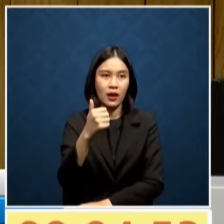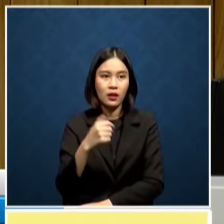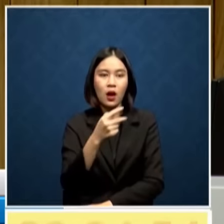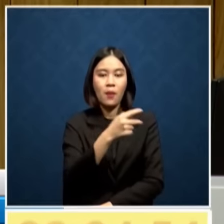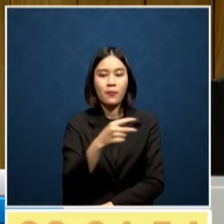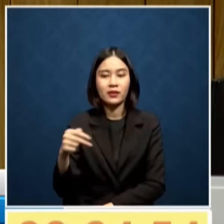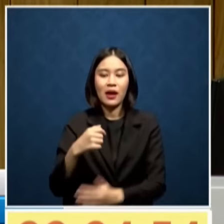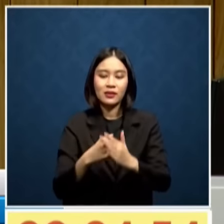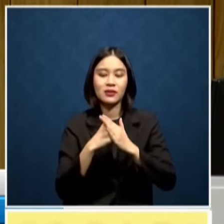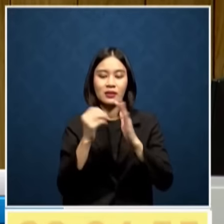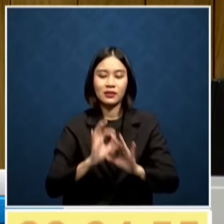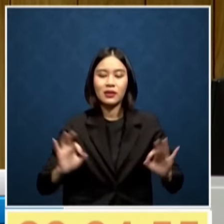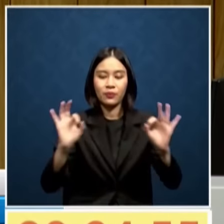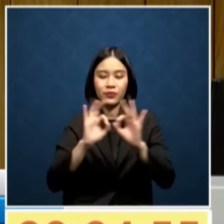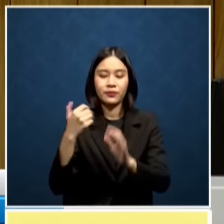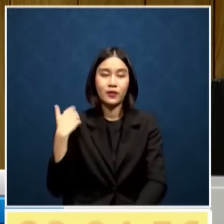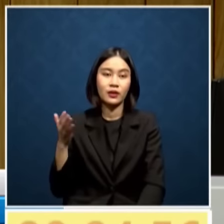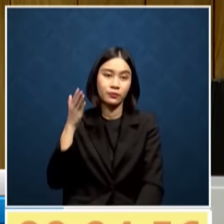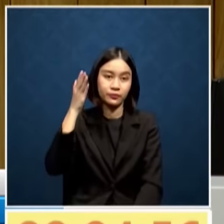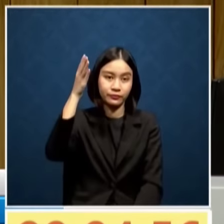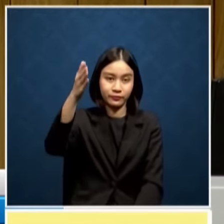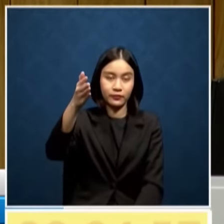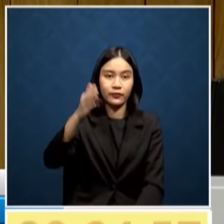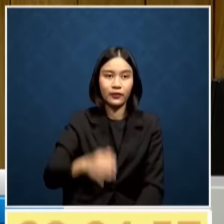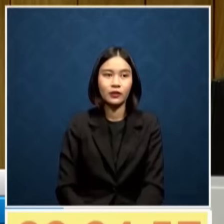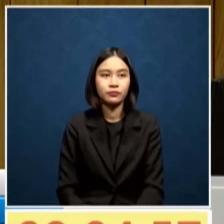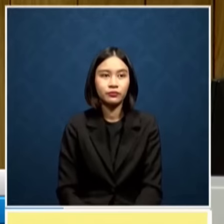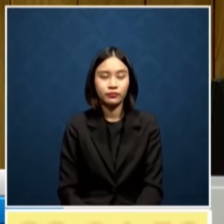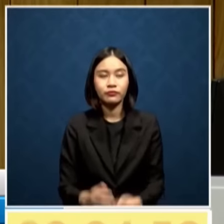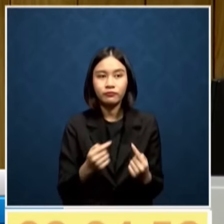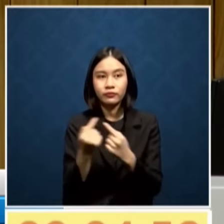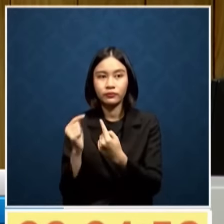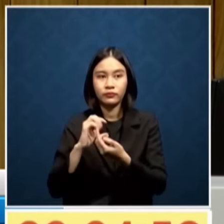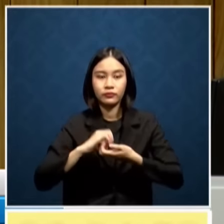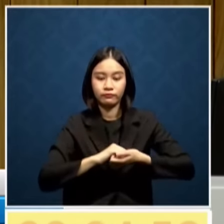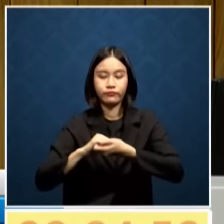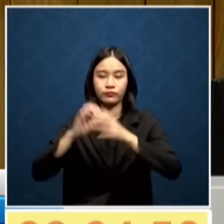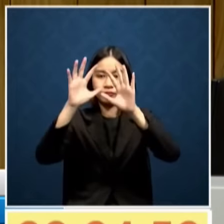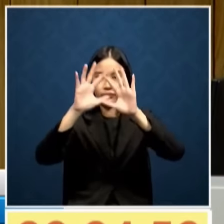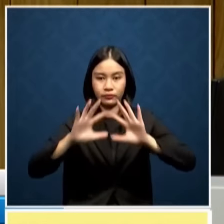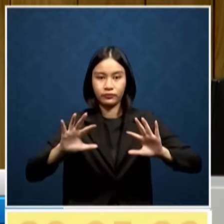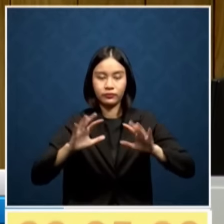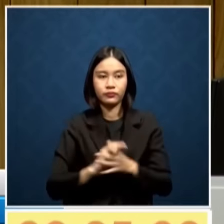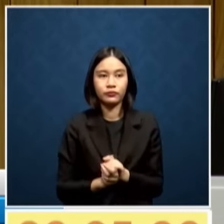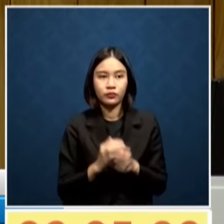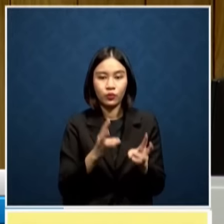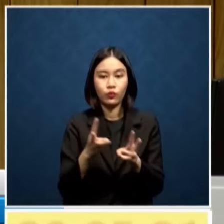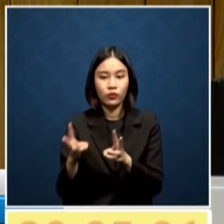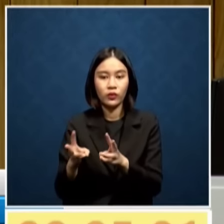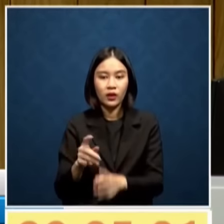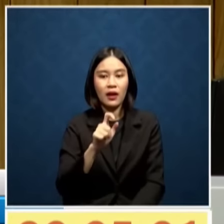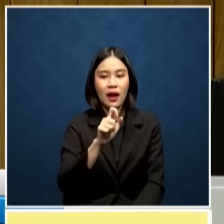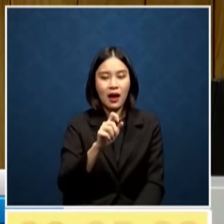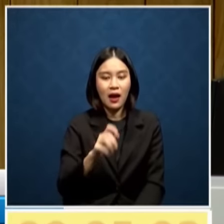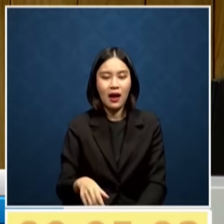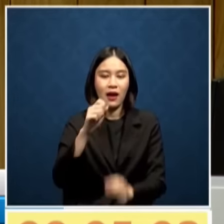าจีนก็เป็นภาษาสำคัญในอนาคตต่อไปนะครับผมต่อมาเรื่องของการร่วมมือกับอาเซียนเนี่ยเราก็ใช้กรอบอาเซียนได้อาเซียน